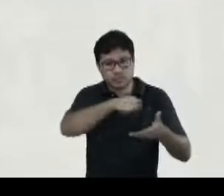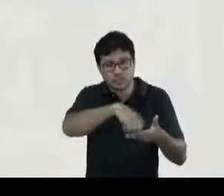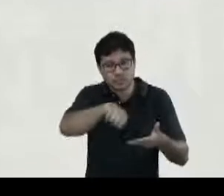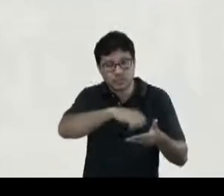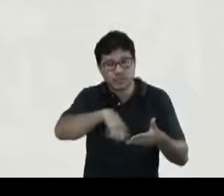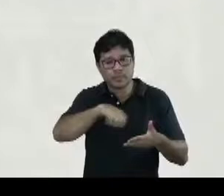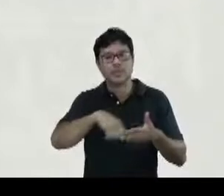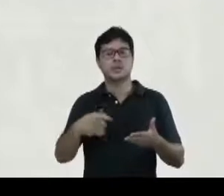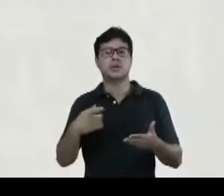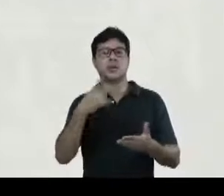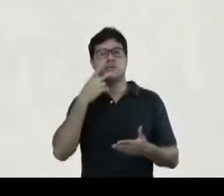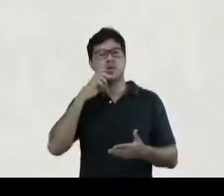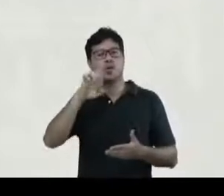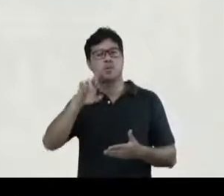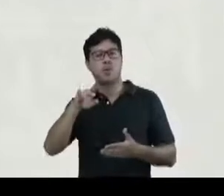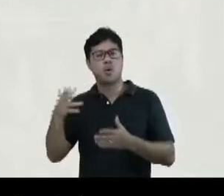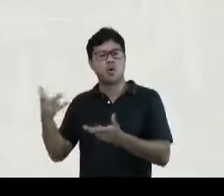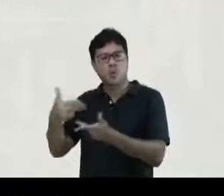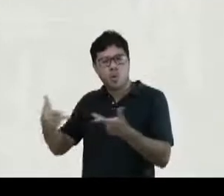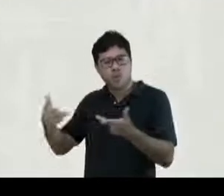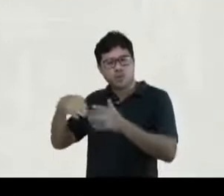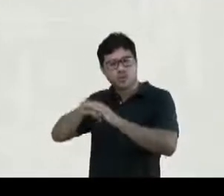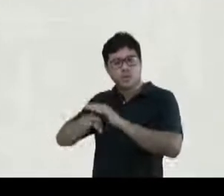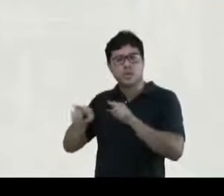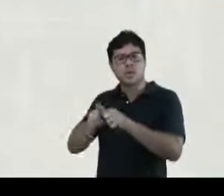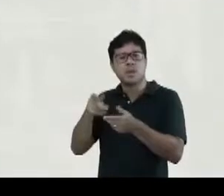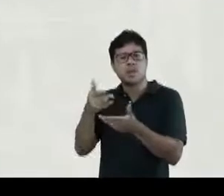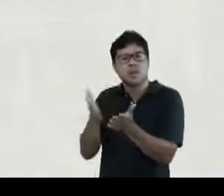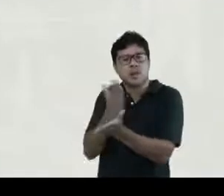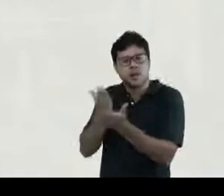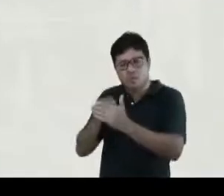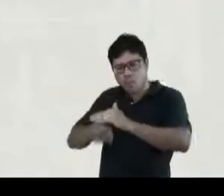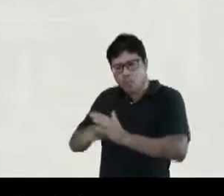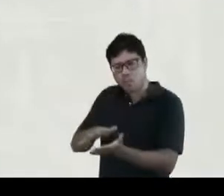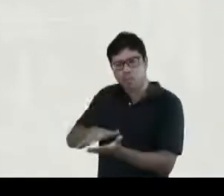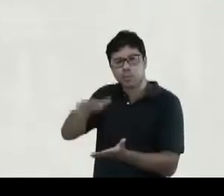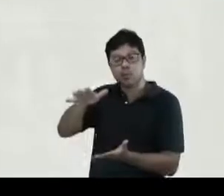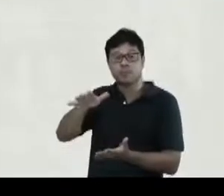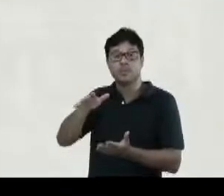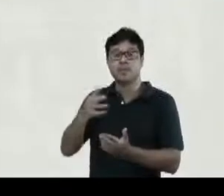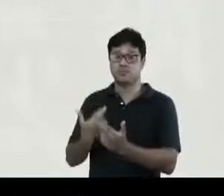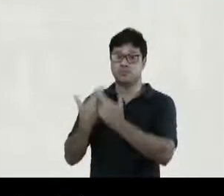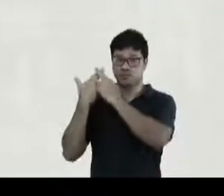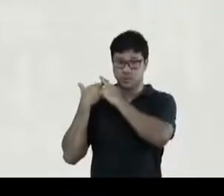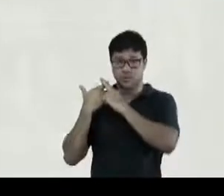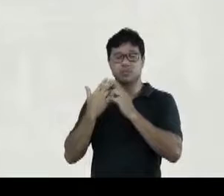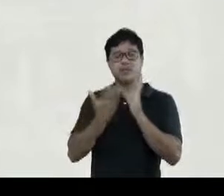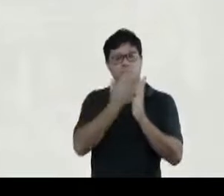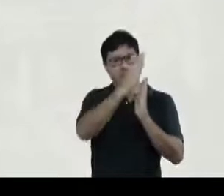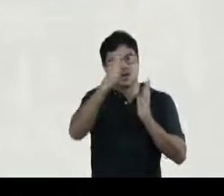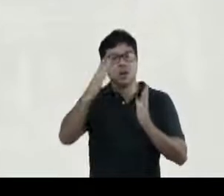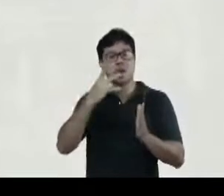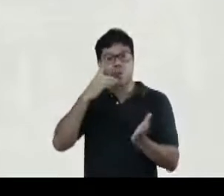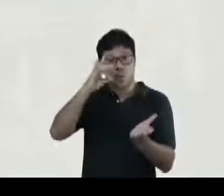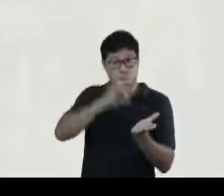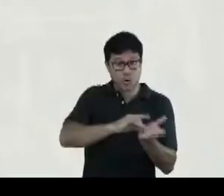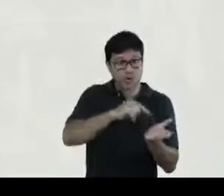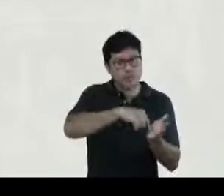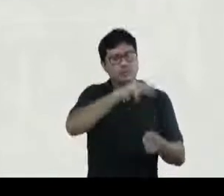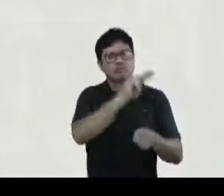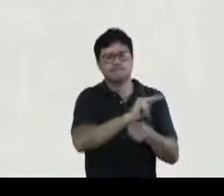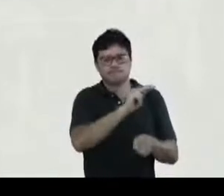der Bibliotheken ist es, die Originale zu bewahren und der zeitgemäßen Benutzung